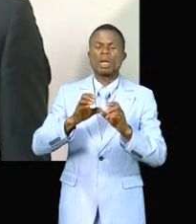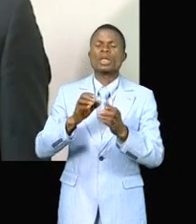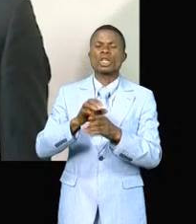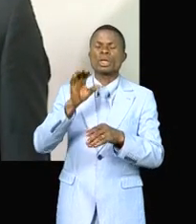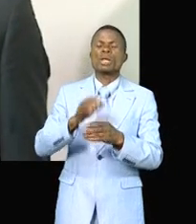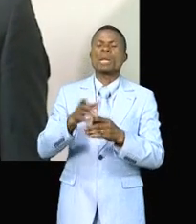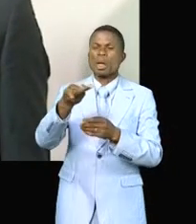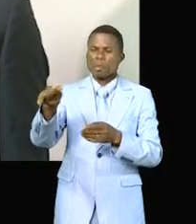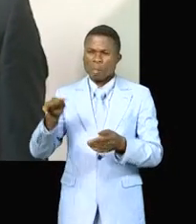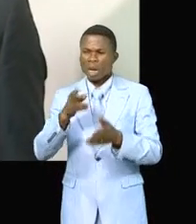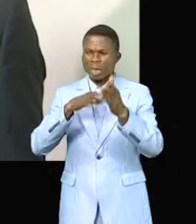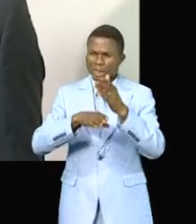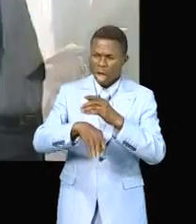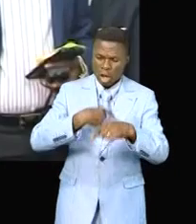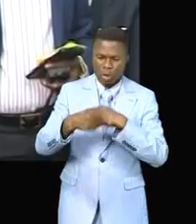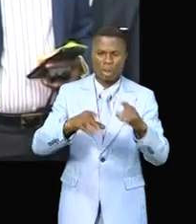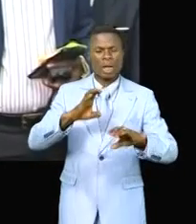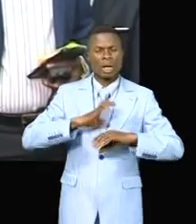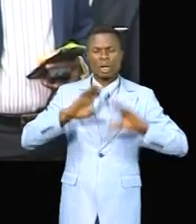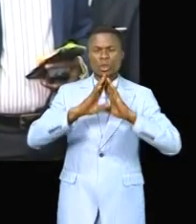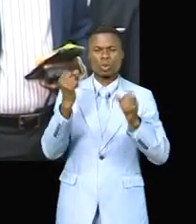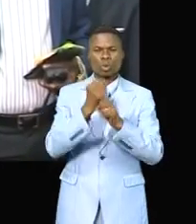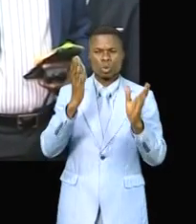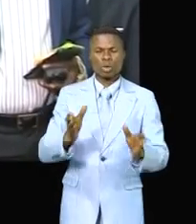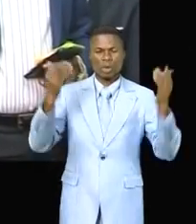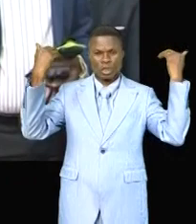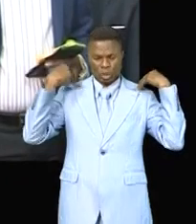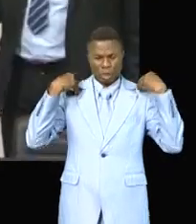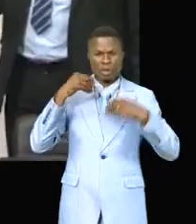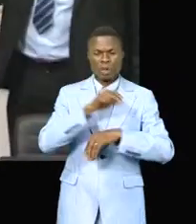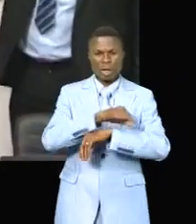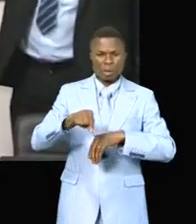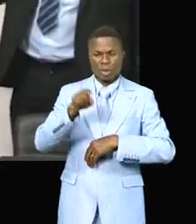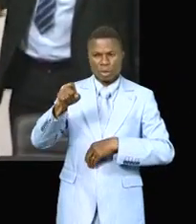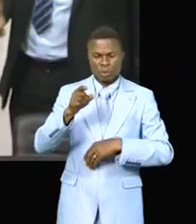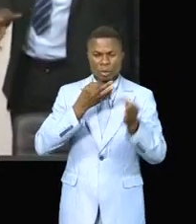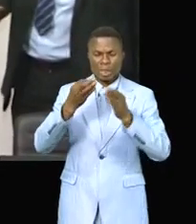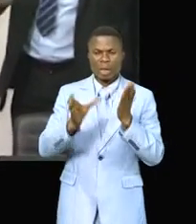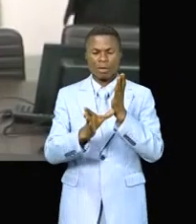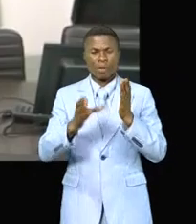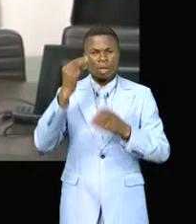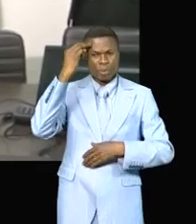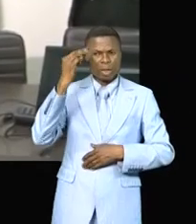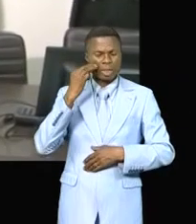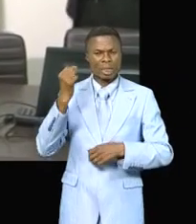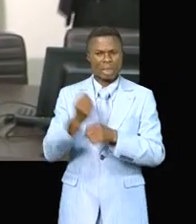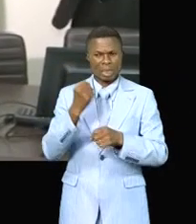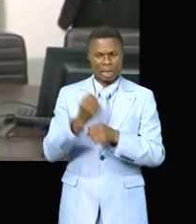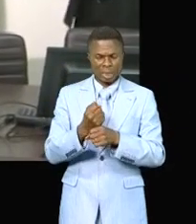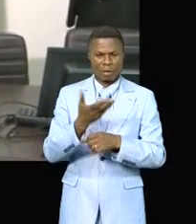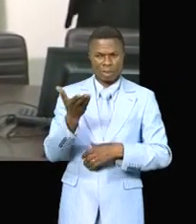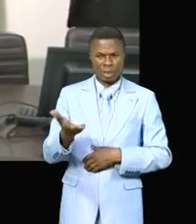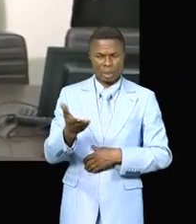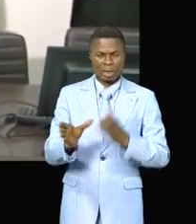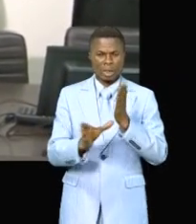des Affaires étrangères, à la grande satisfaction des agents et cadres de cette direction qui ont expliqué au vice-ministre tout leur déboire dans l'exercice de leur travail.